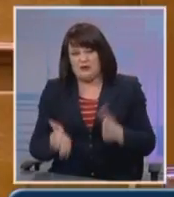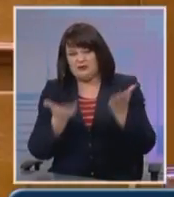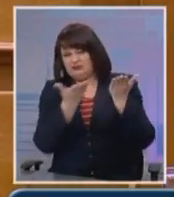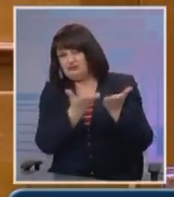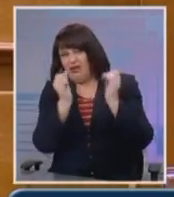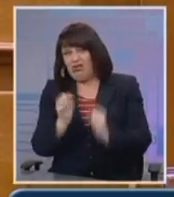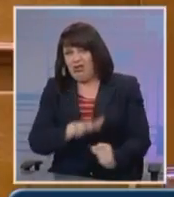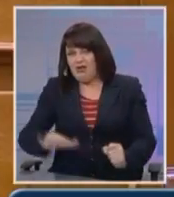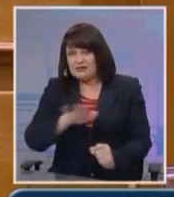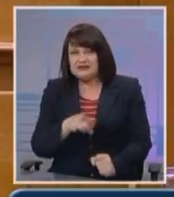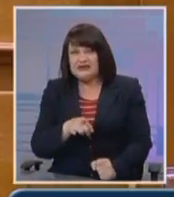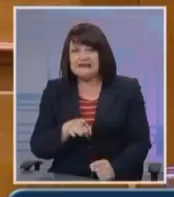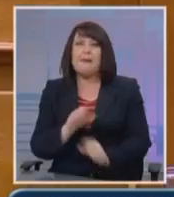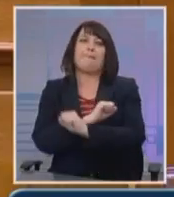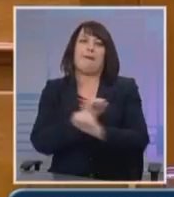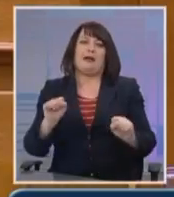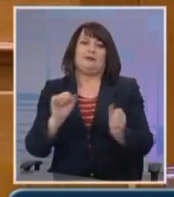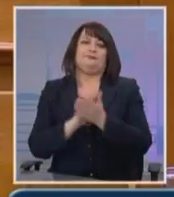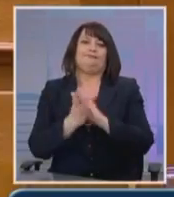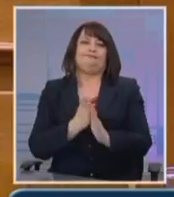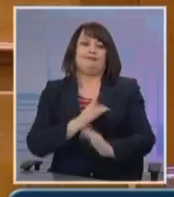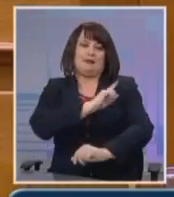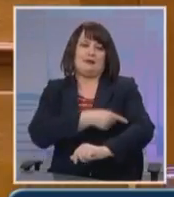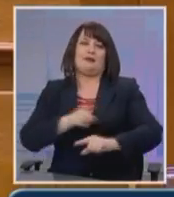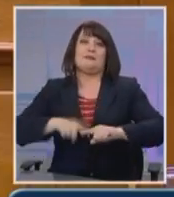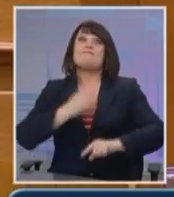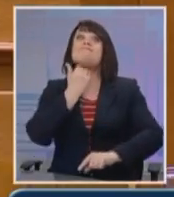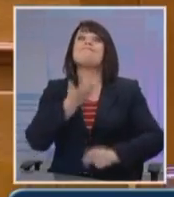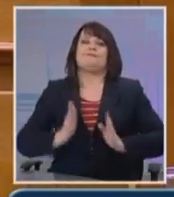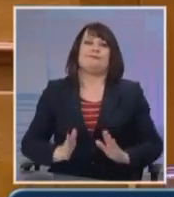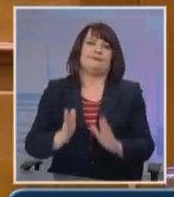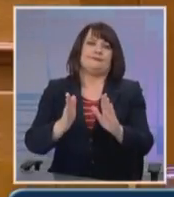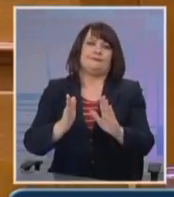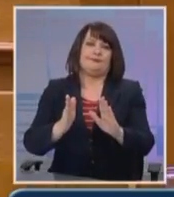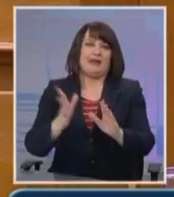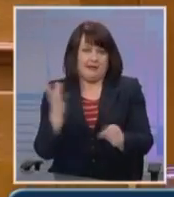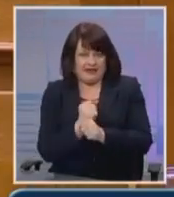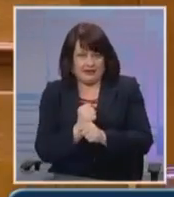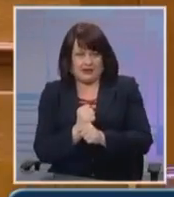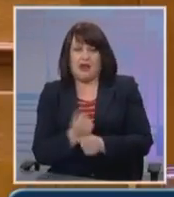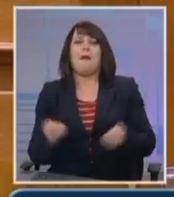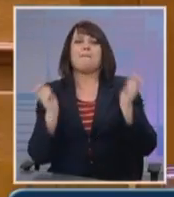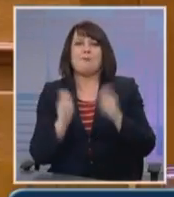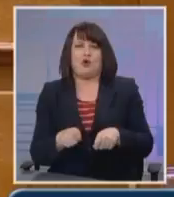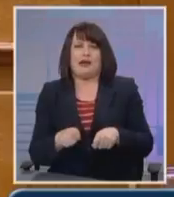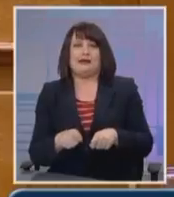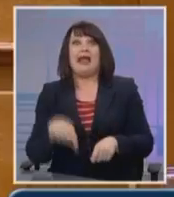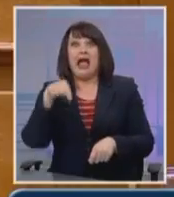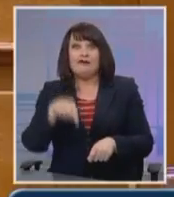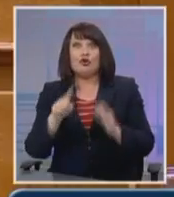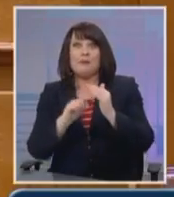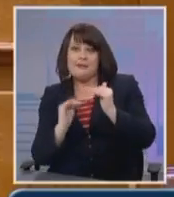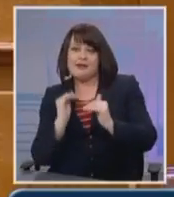χώρα, υπονομεύει τις δυνατότητες της Ελλάδος και δεν μπορεί να θεωρηθεί επιτυχία. Αυτός λοιπόν πρέπει να είναι ο